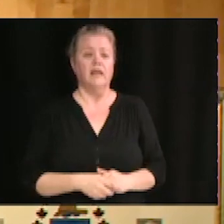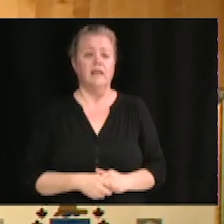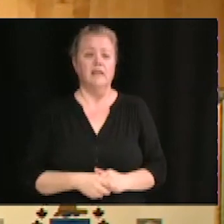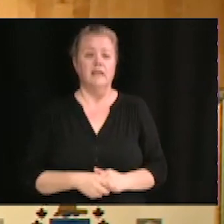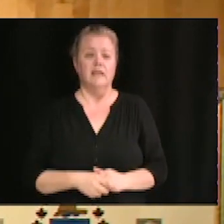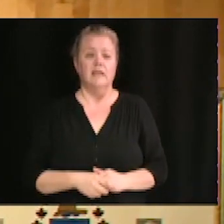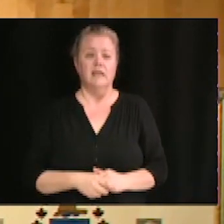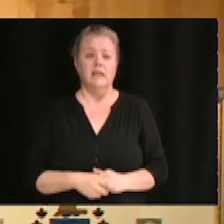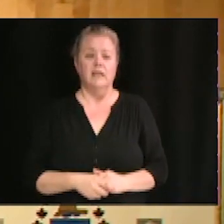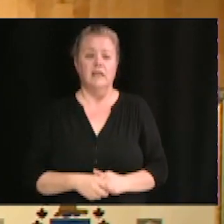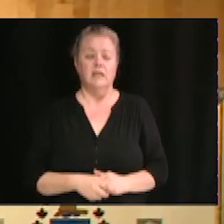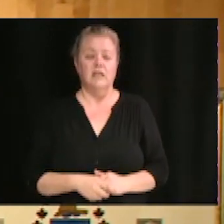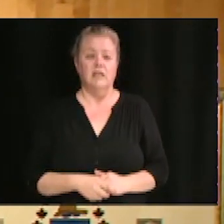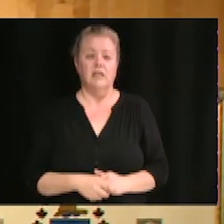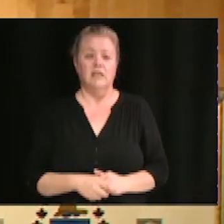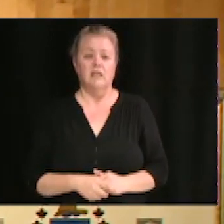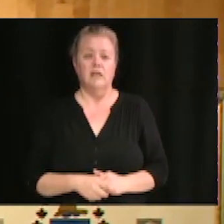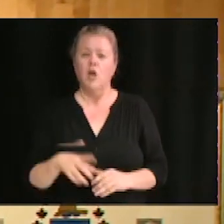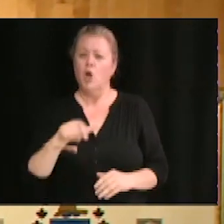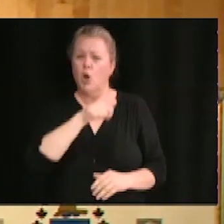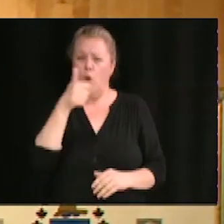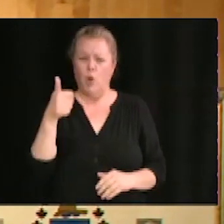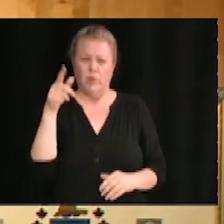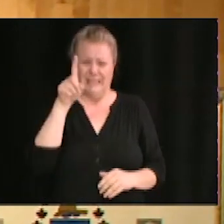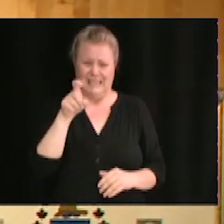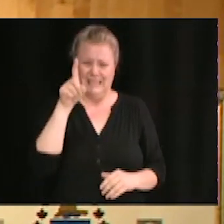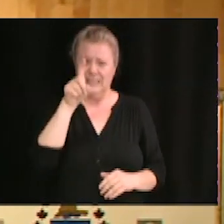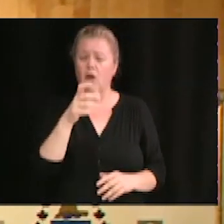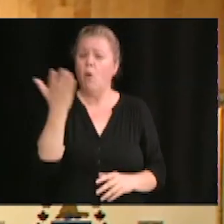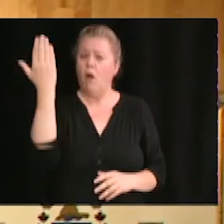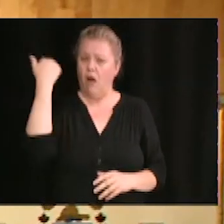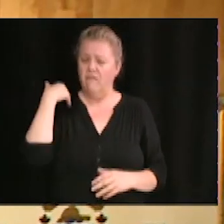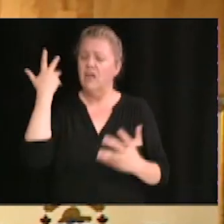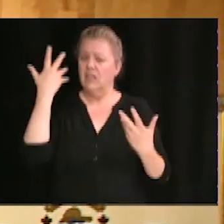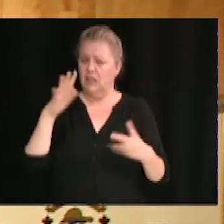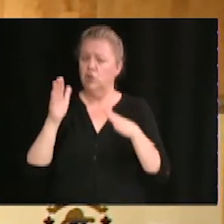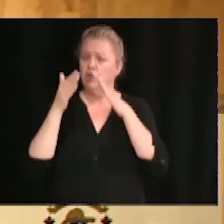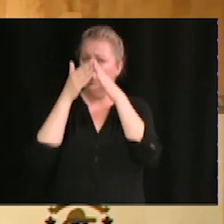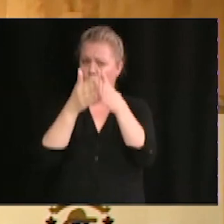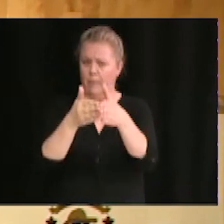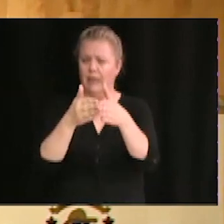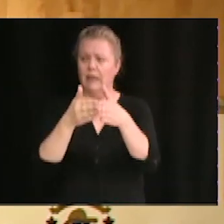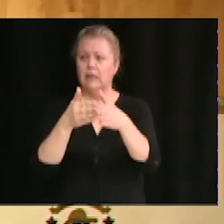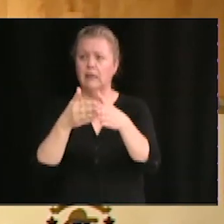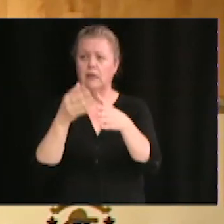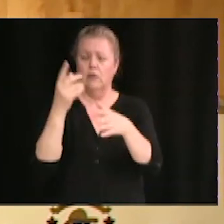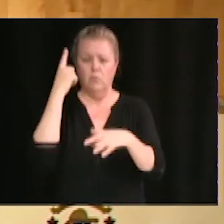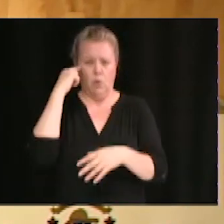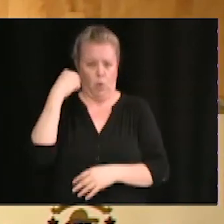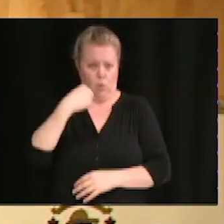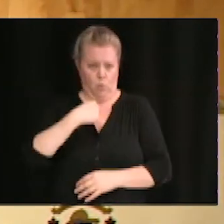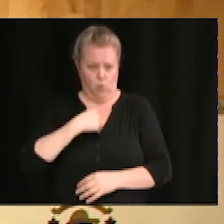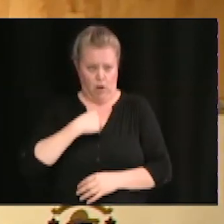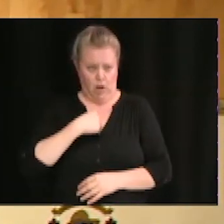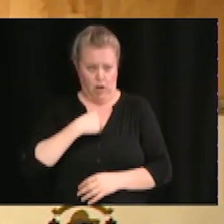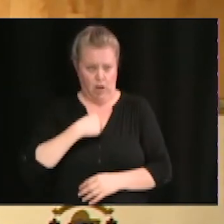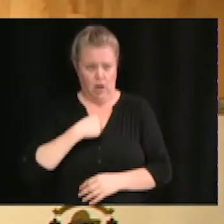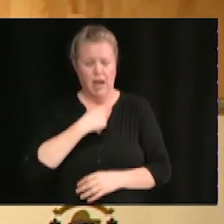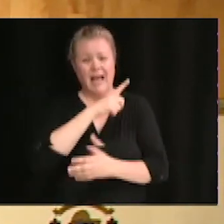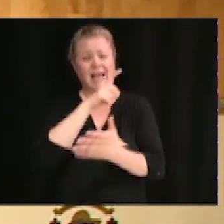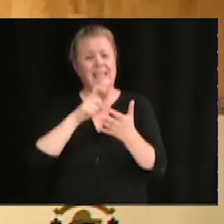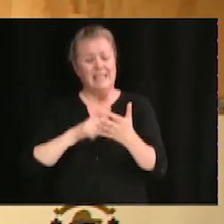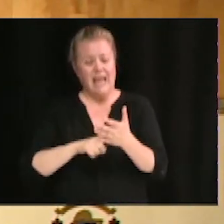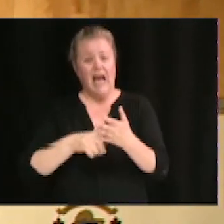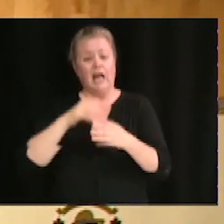Là, ici, une autre question que j'avais déjà posée qui me concerne, à chaque fois que je prends le boulevard Pierre